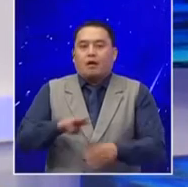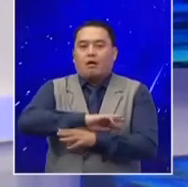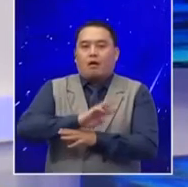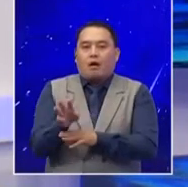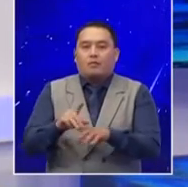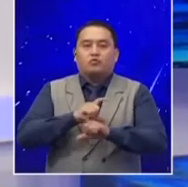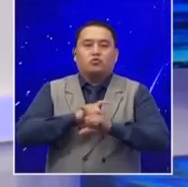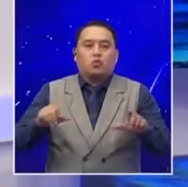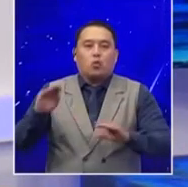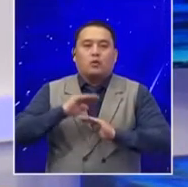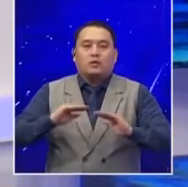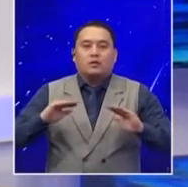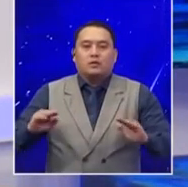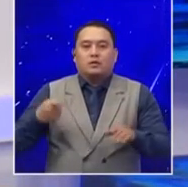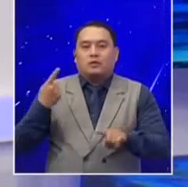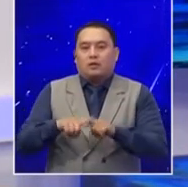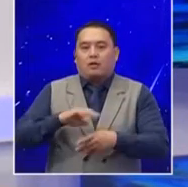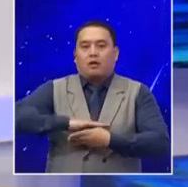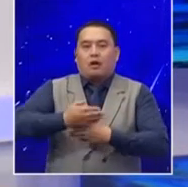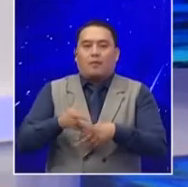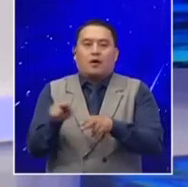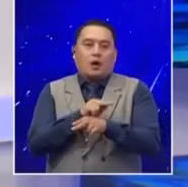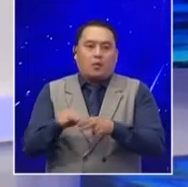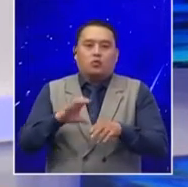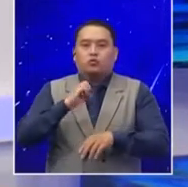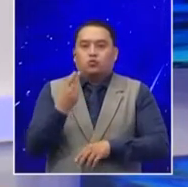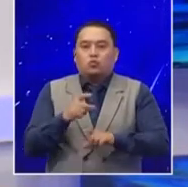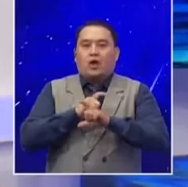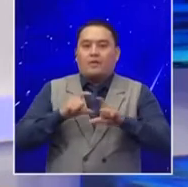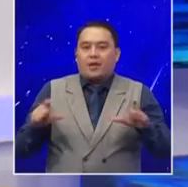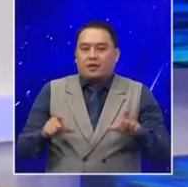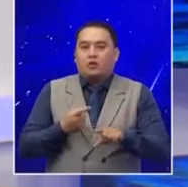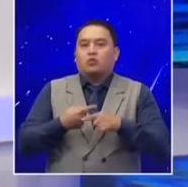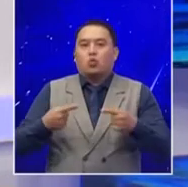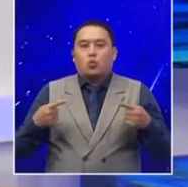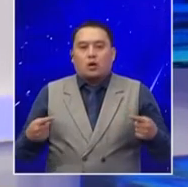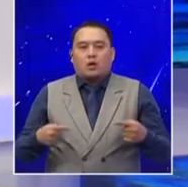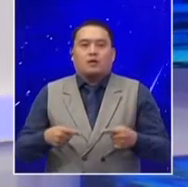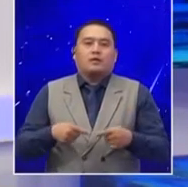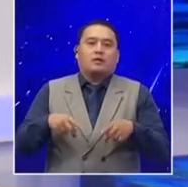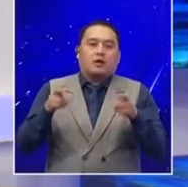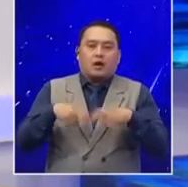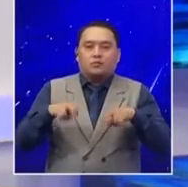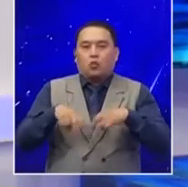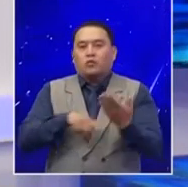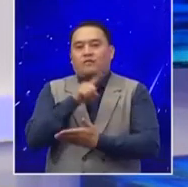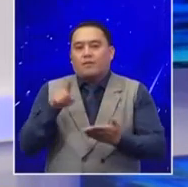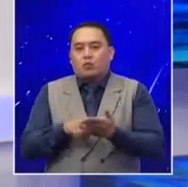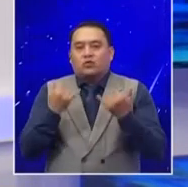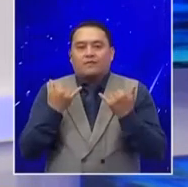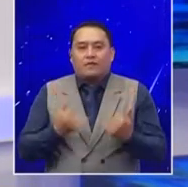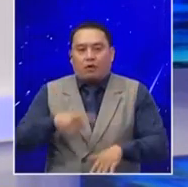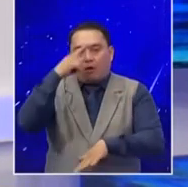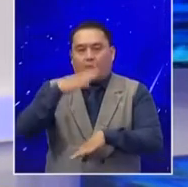Обеспечение школьников компьютерной техникой, ремонт и строительство социальных объектов, а также ряд других тем рассмотрены сегодня на